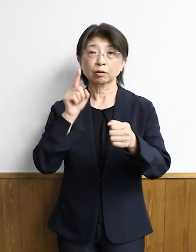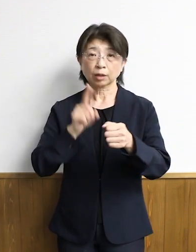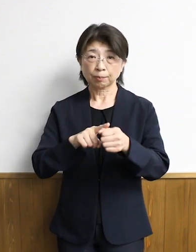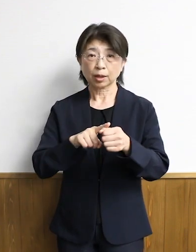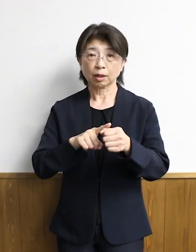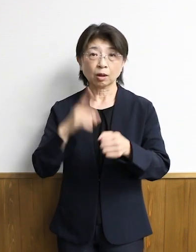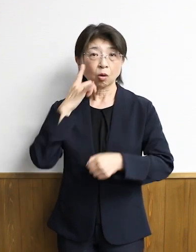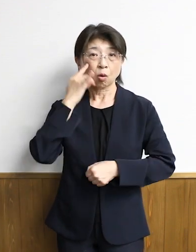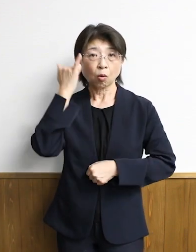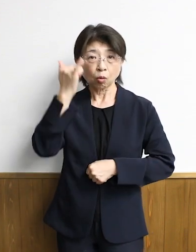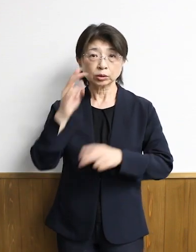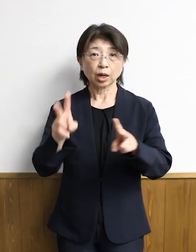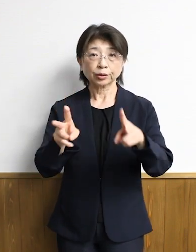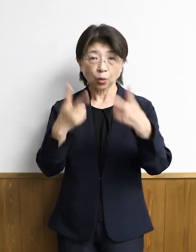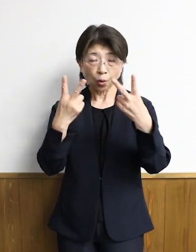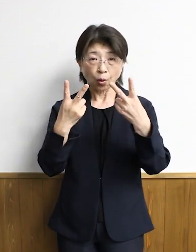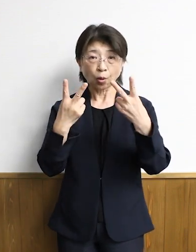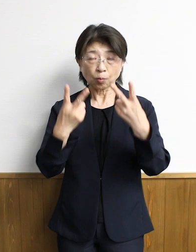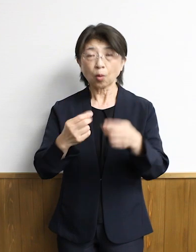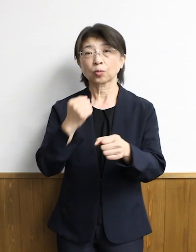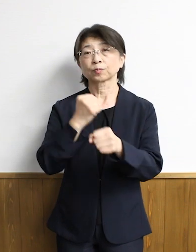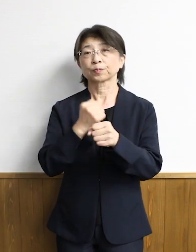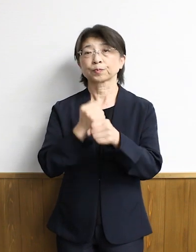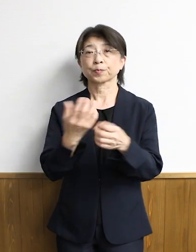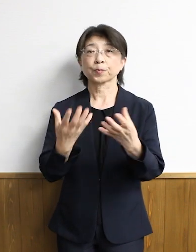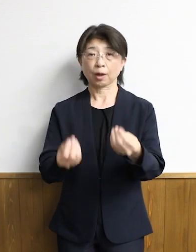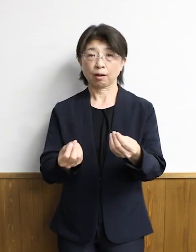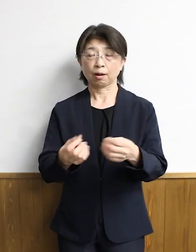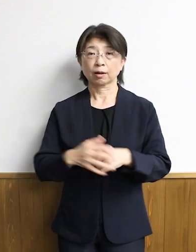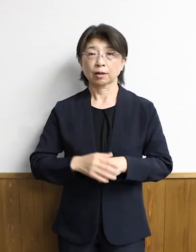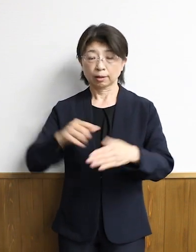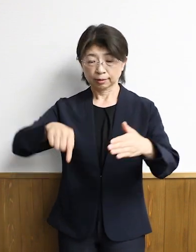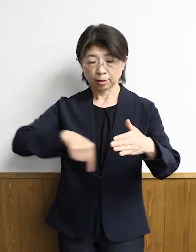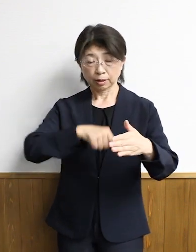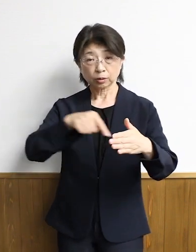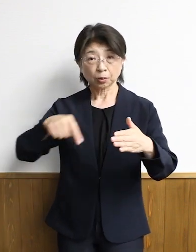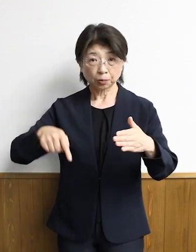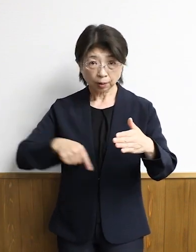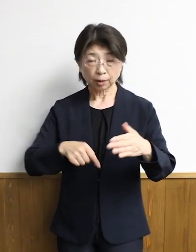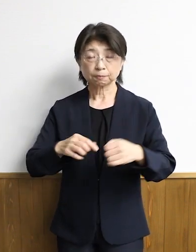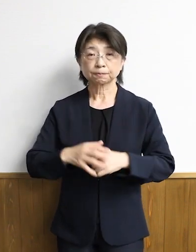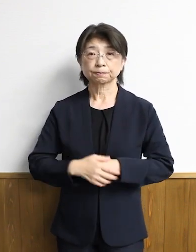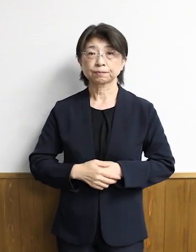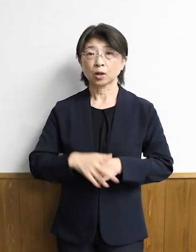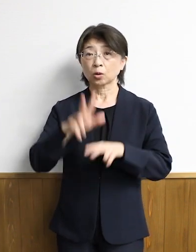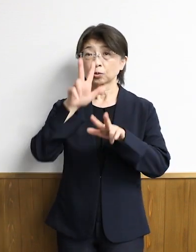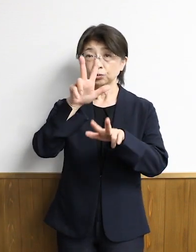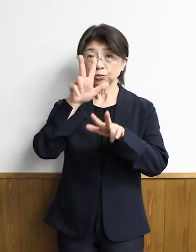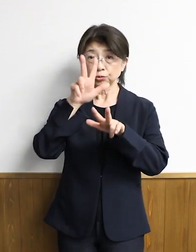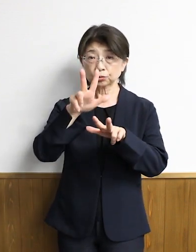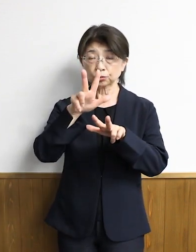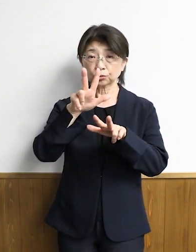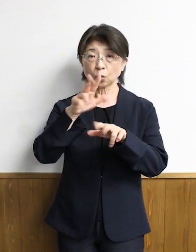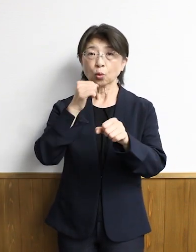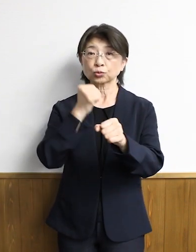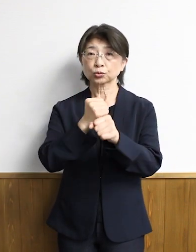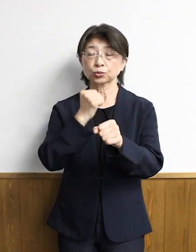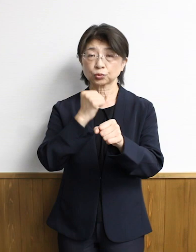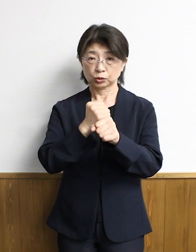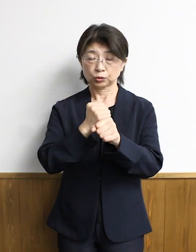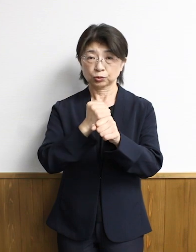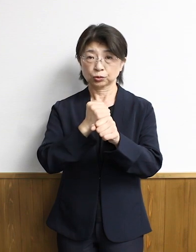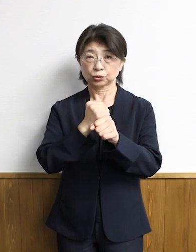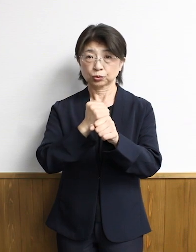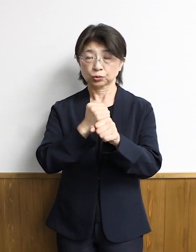の手引きも成しました手引きの内容といたしましてはルール作りのための話し合い